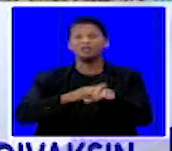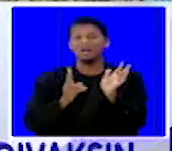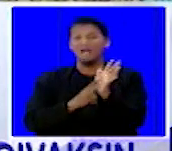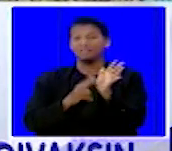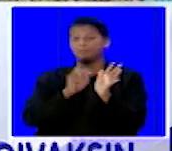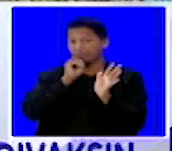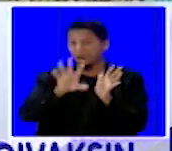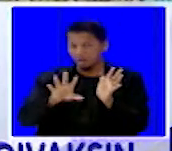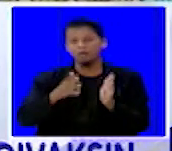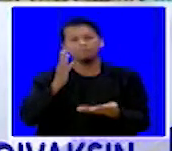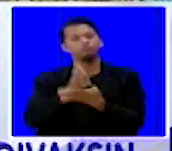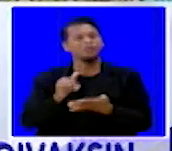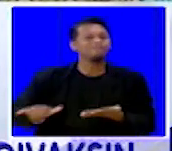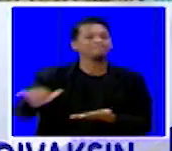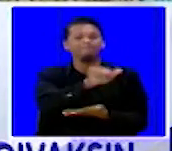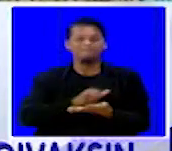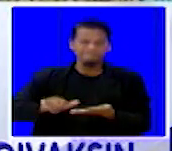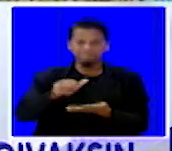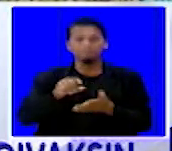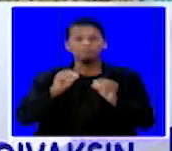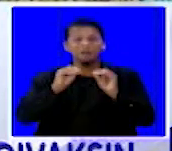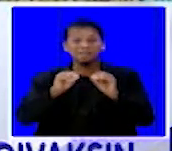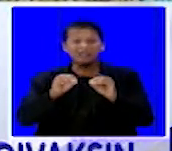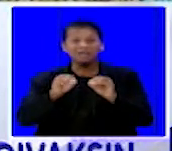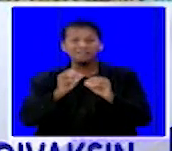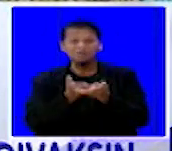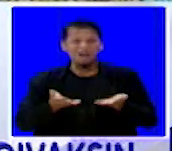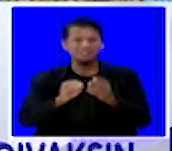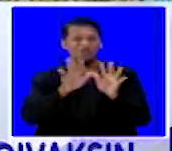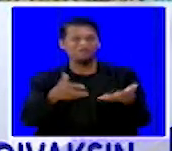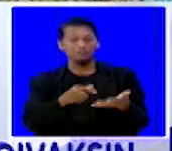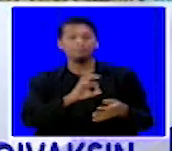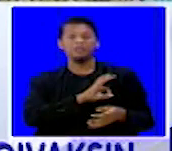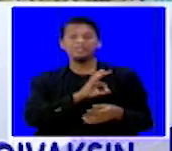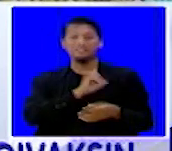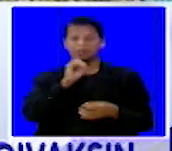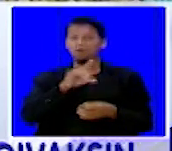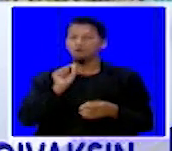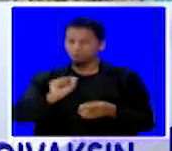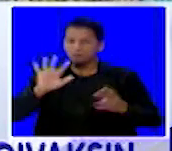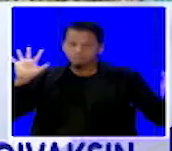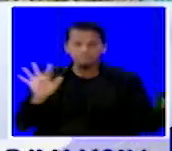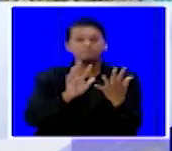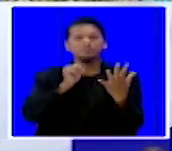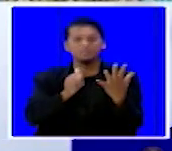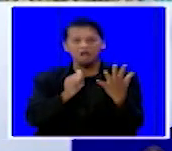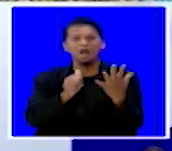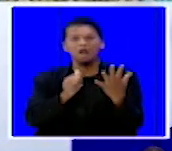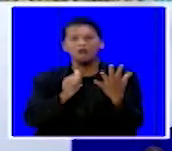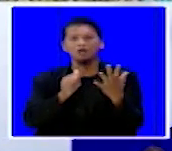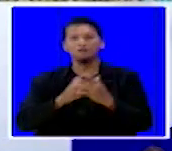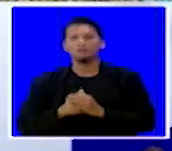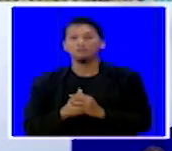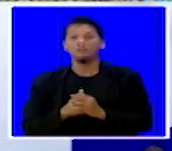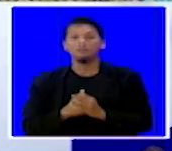panduan penyelenggaraan pembelajaran di masa pandemi COVID-19. Dalam dialog persiapan pembelajaran tatap muka yang dikutip dari YouTube